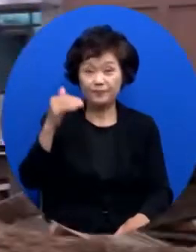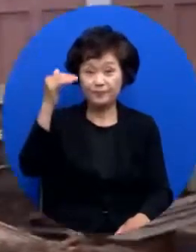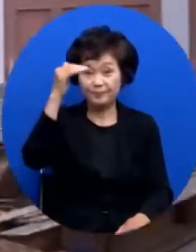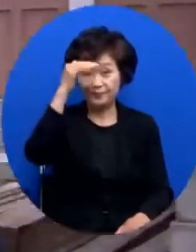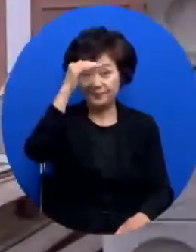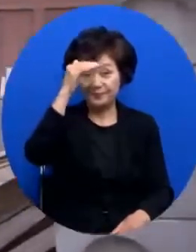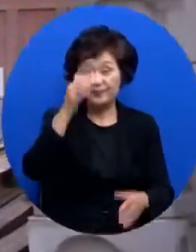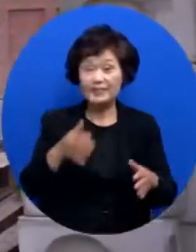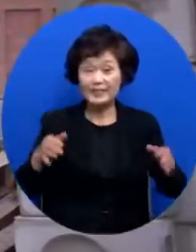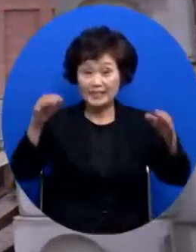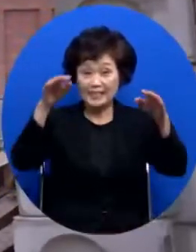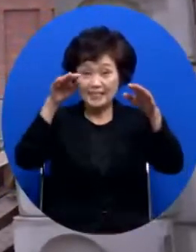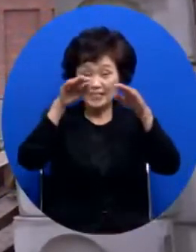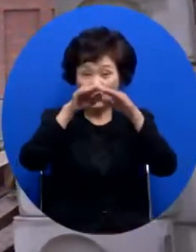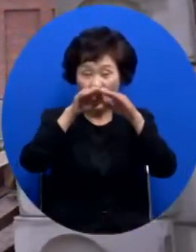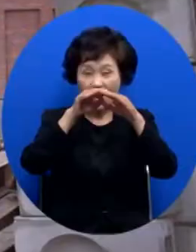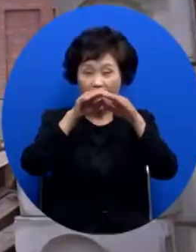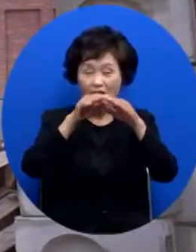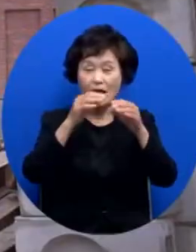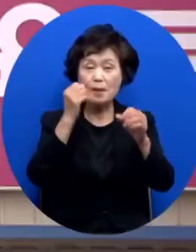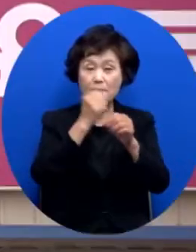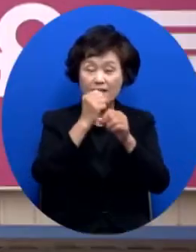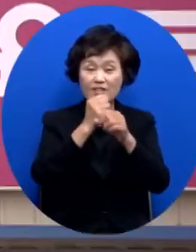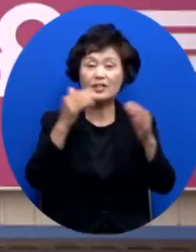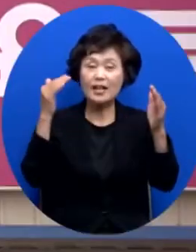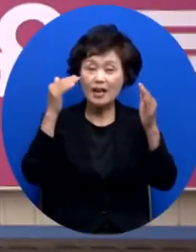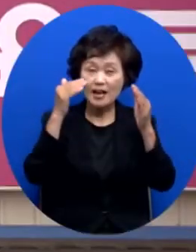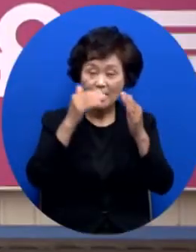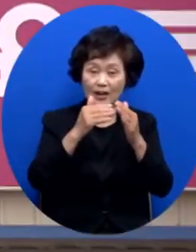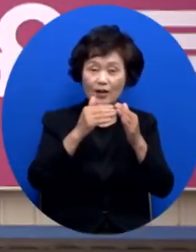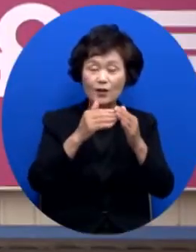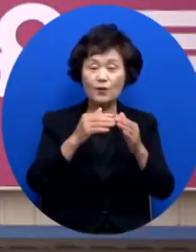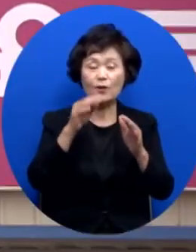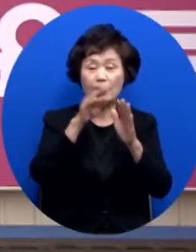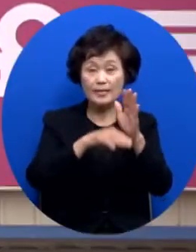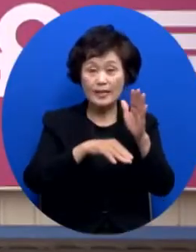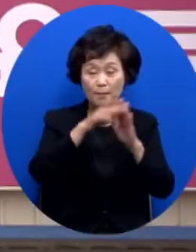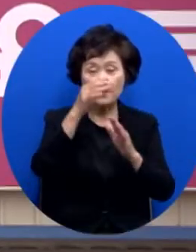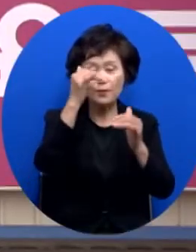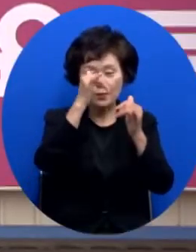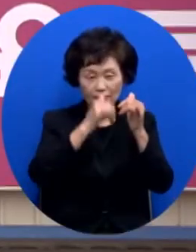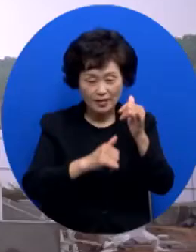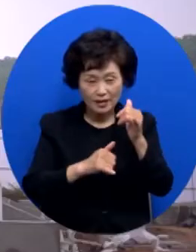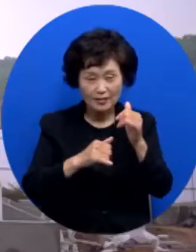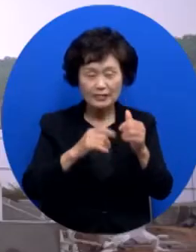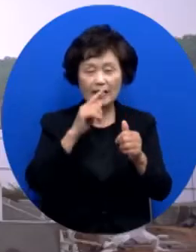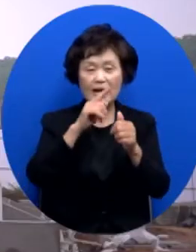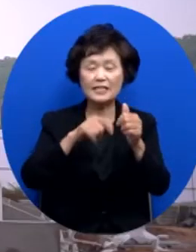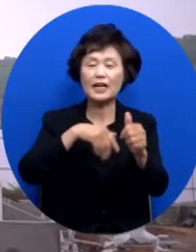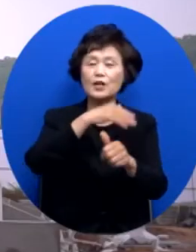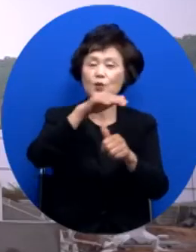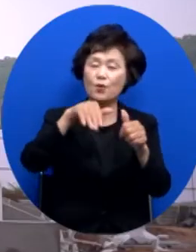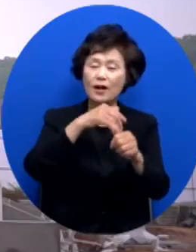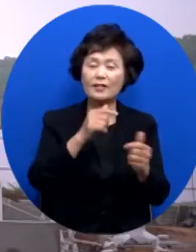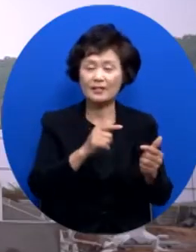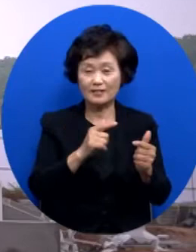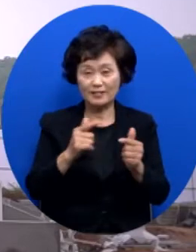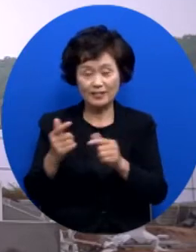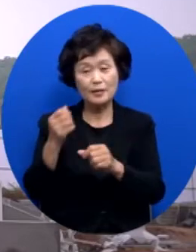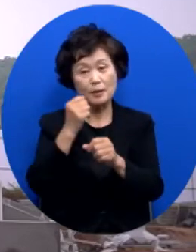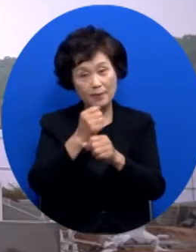완공 단계에 있고, 남북 평화, 남북 역사, 남북 생태관이 만들어지게